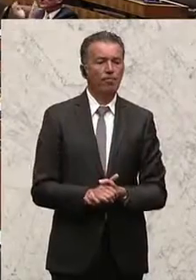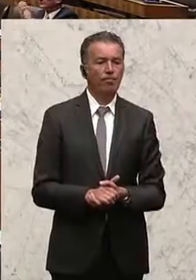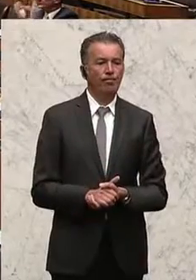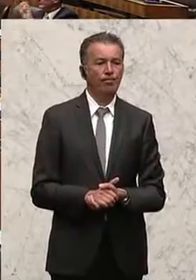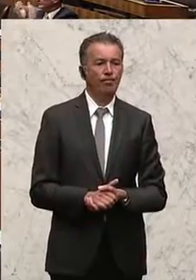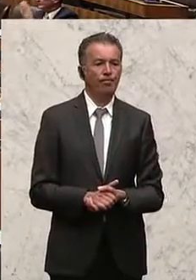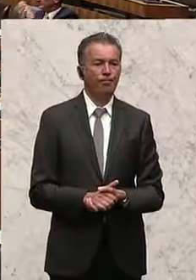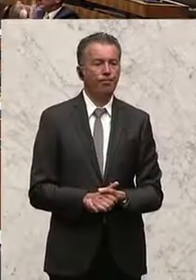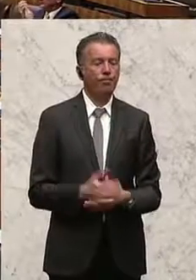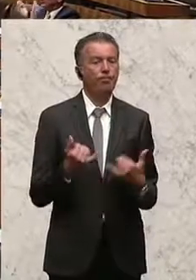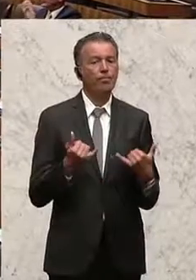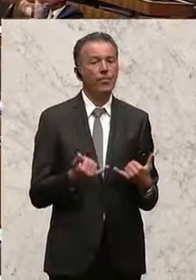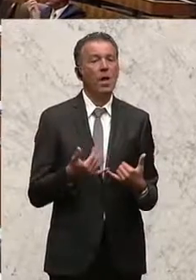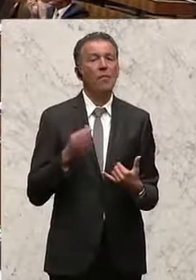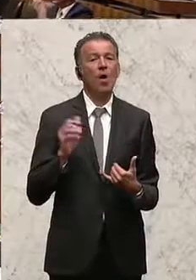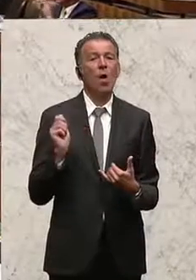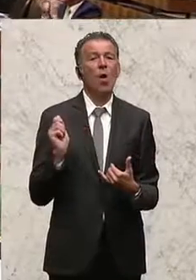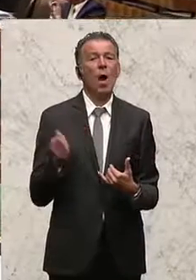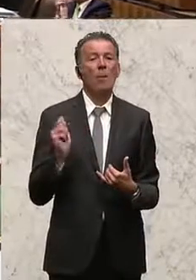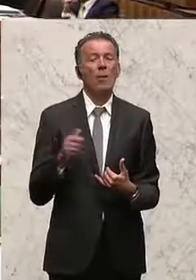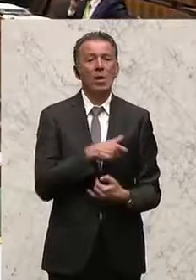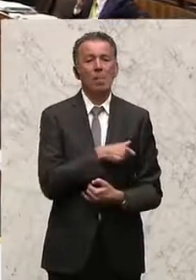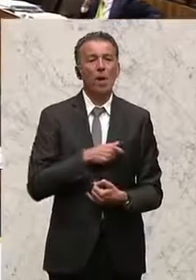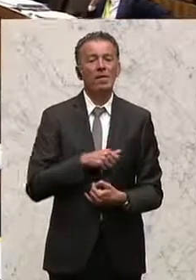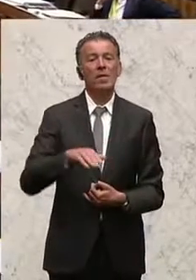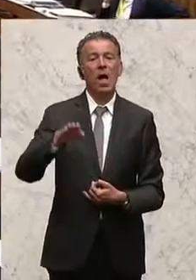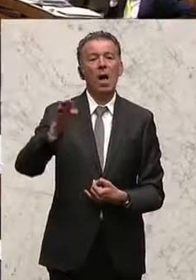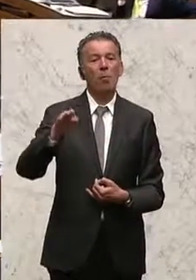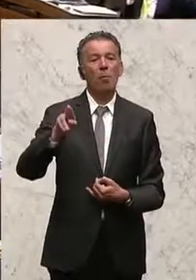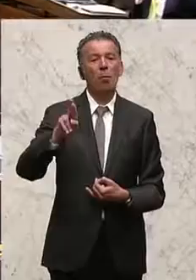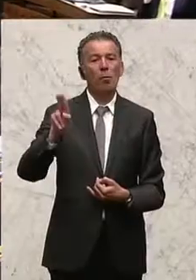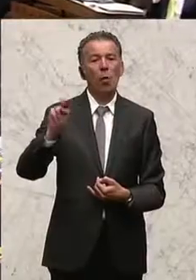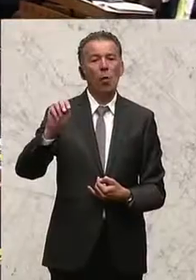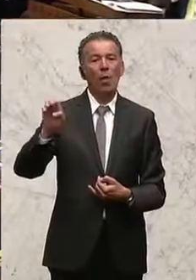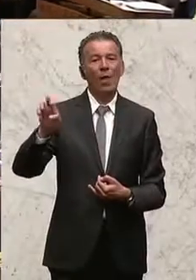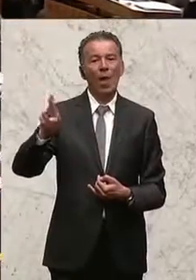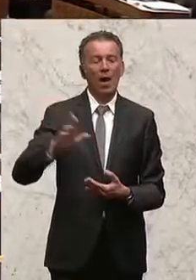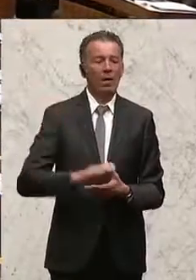Mit den Geldern an die EU fördere man noch immer Atomkraft, kritisiert Gerhard Deimek von der FPÖ.